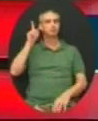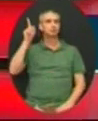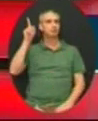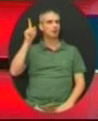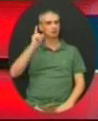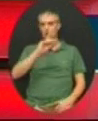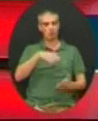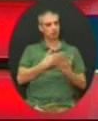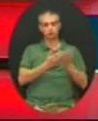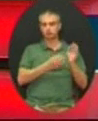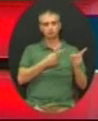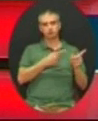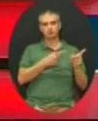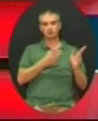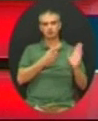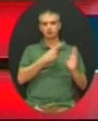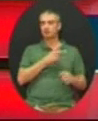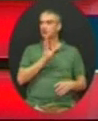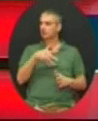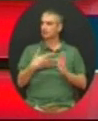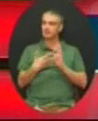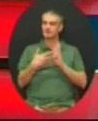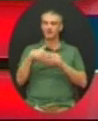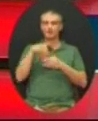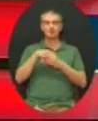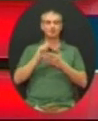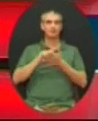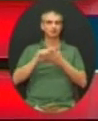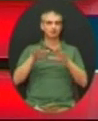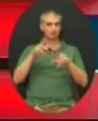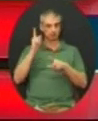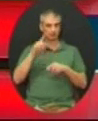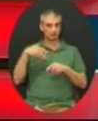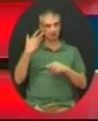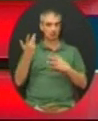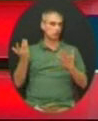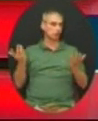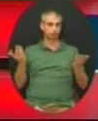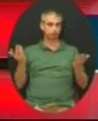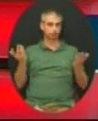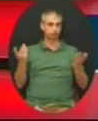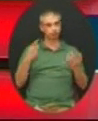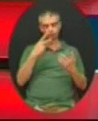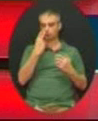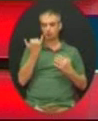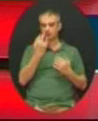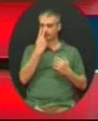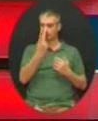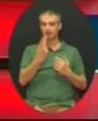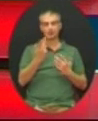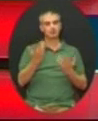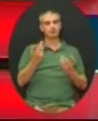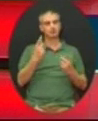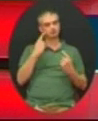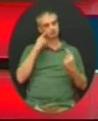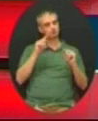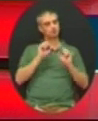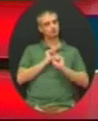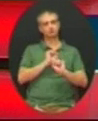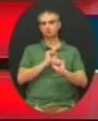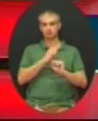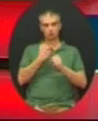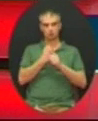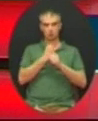גם מבקר פנימי של משרדי הממשלה צריך להיות כזה שיראה תמיד ברוח ובעין אוהדת